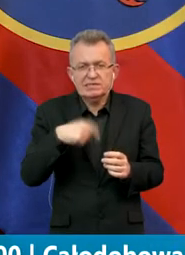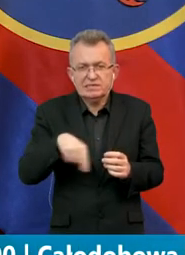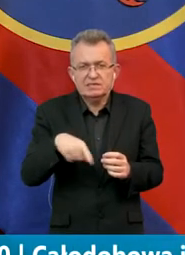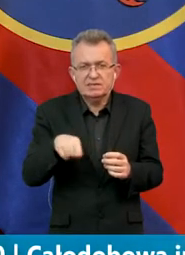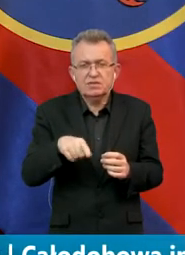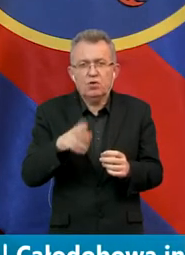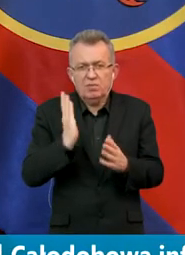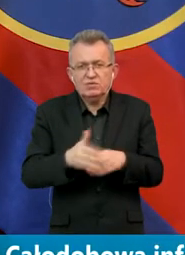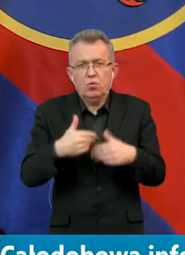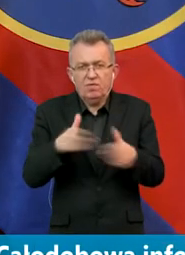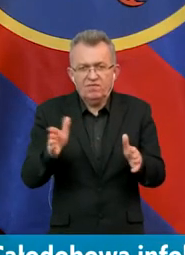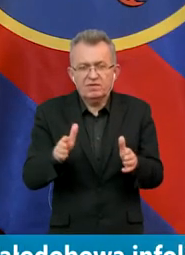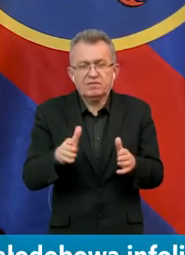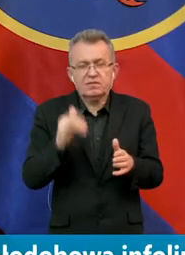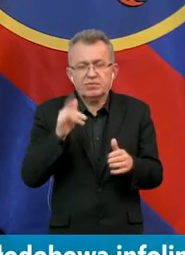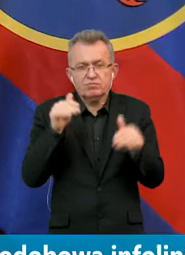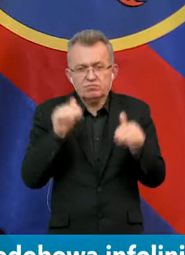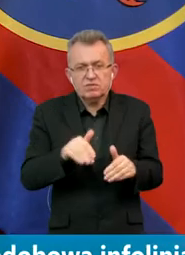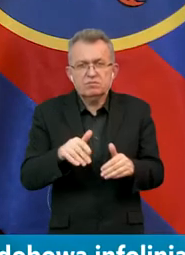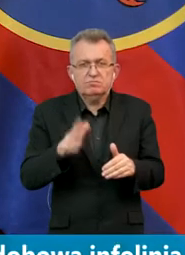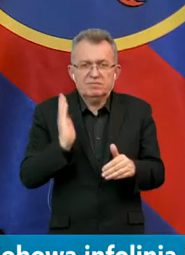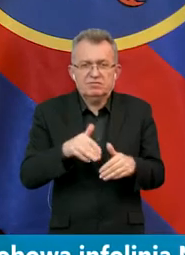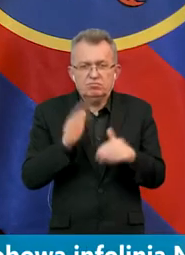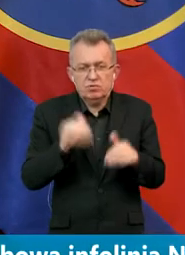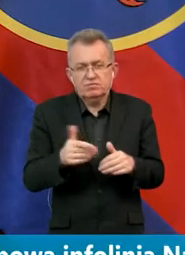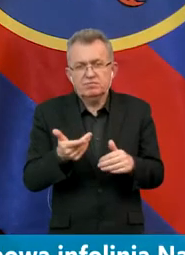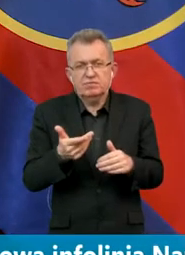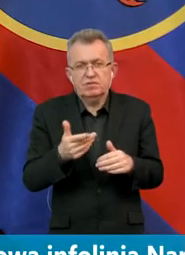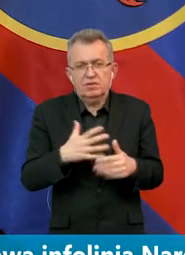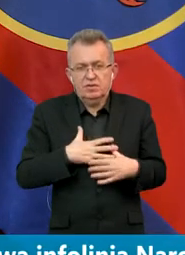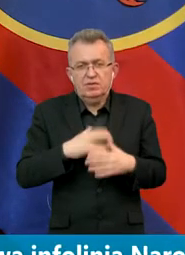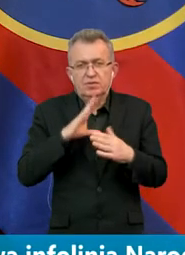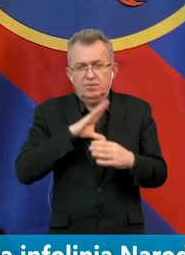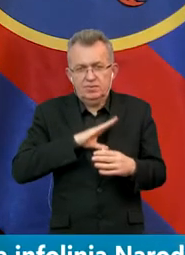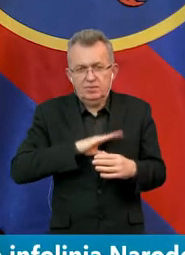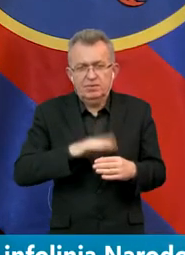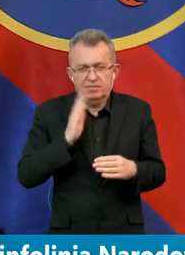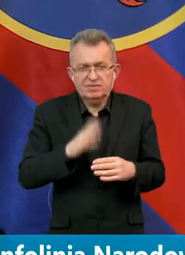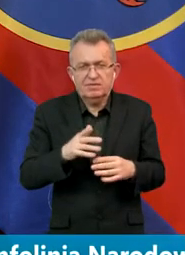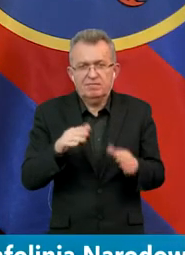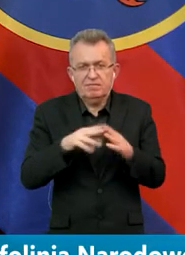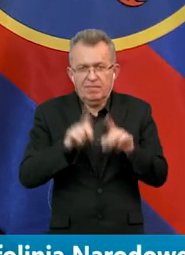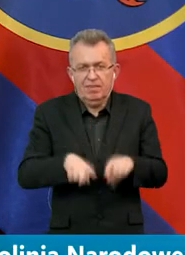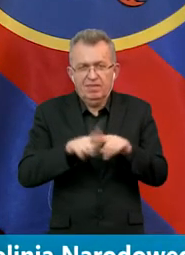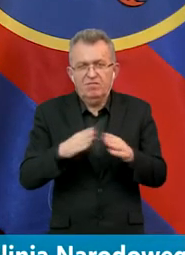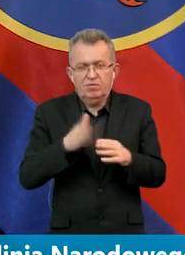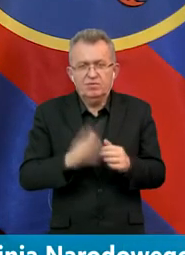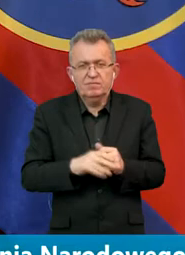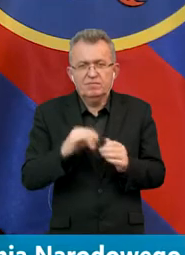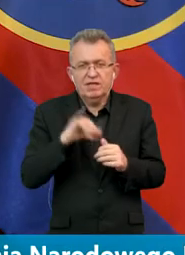za chwilę wiele rzeczy się otworzy i już będzie można spokojnie też odetchnąć trochę w innych miejscach niż tylko w naszym miejscu zamieszkania. Pani